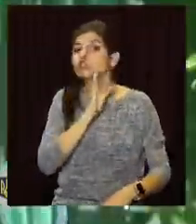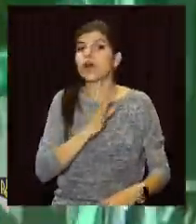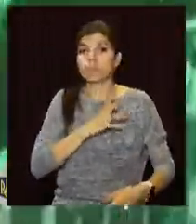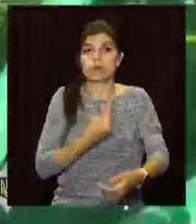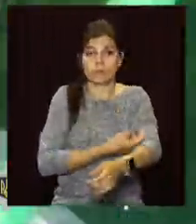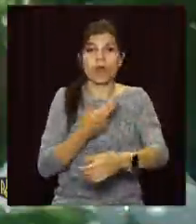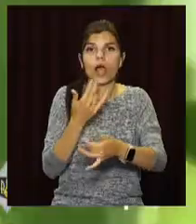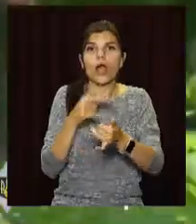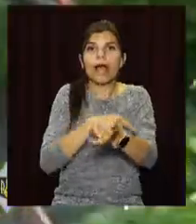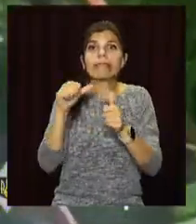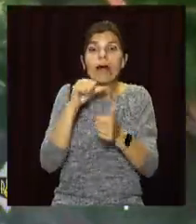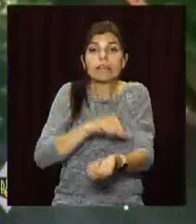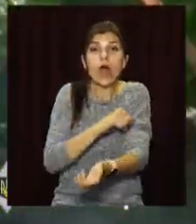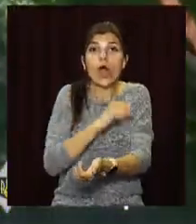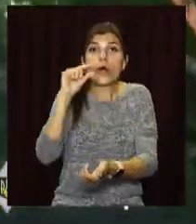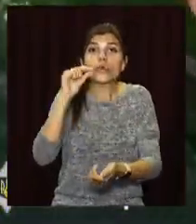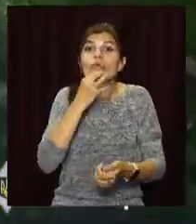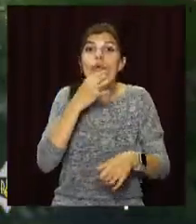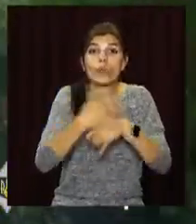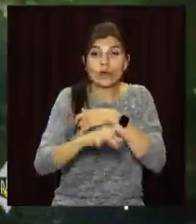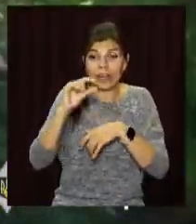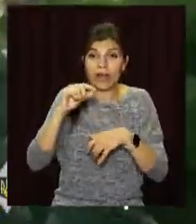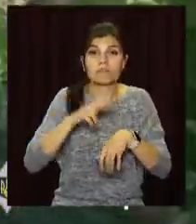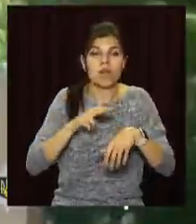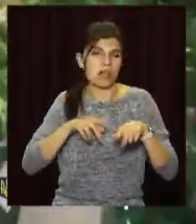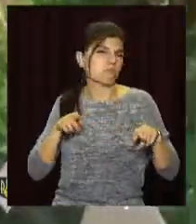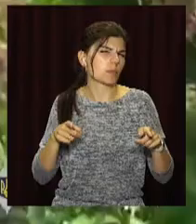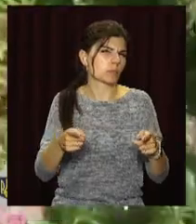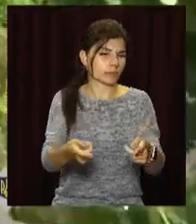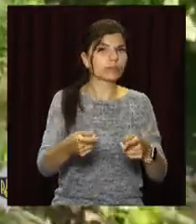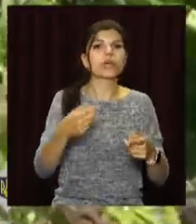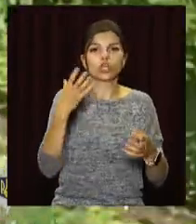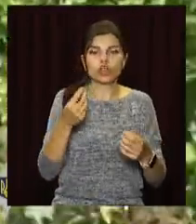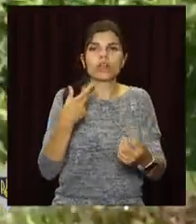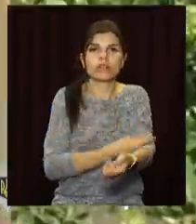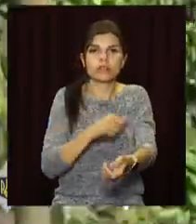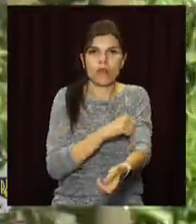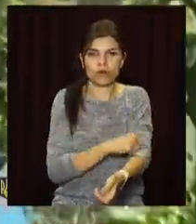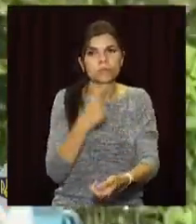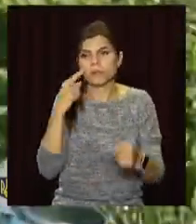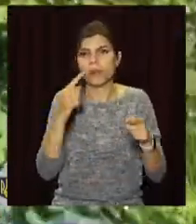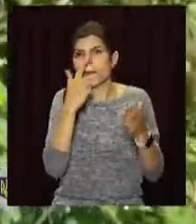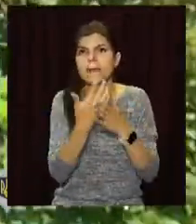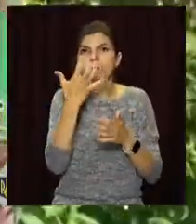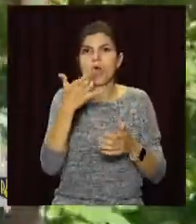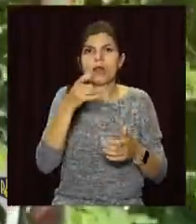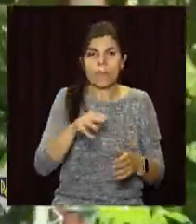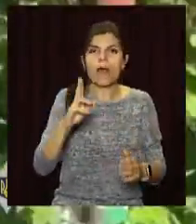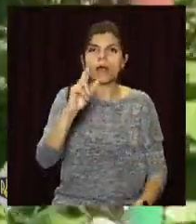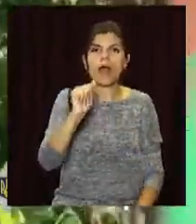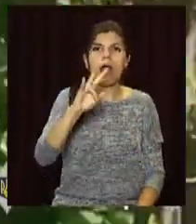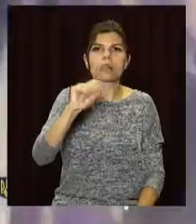з залишками наркоречовини. Правоохоронці виявили ще декілька шприців з наркотиками, майже 500 грамів